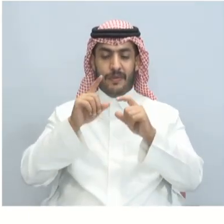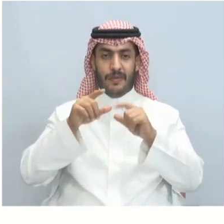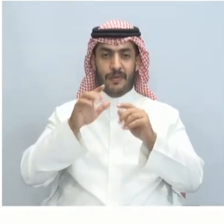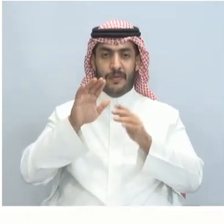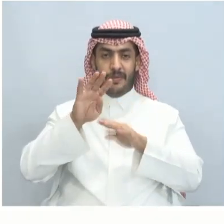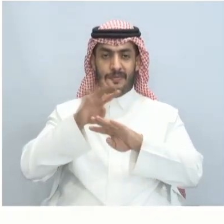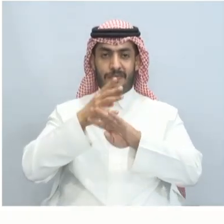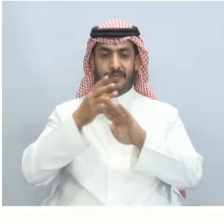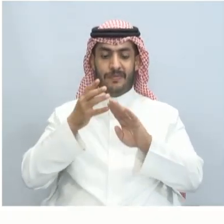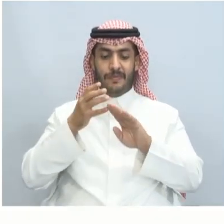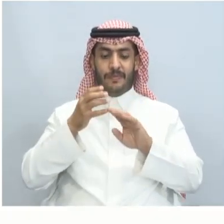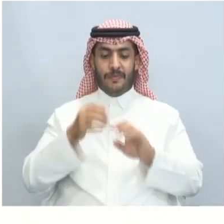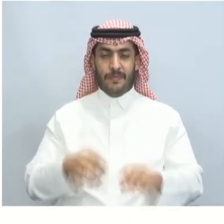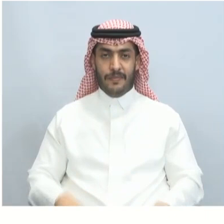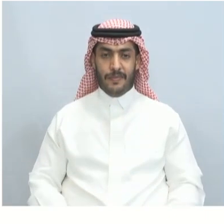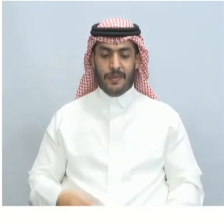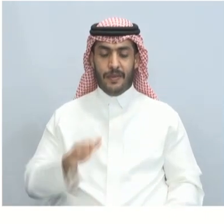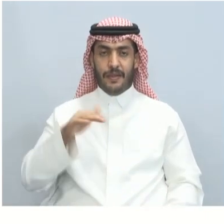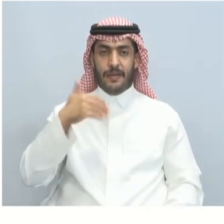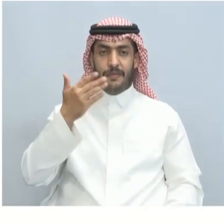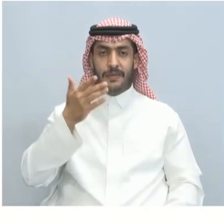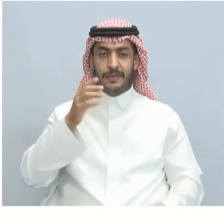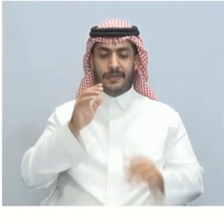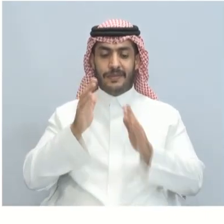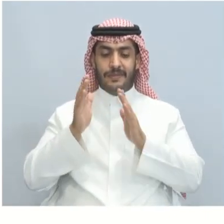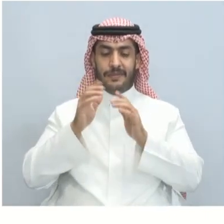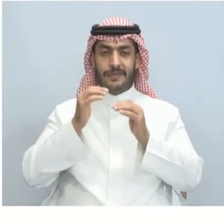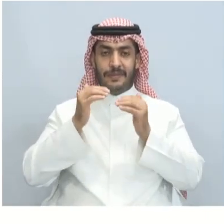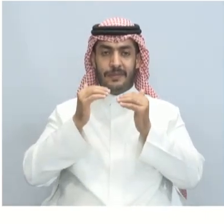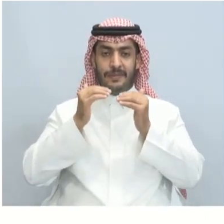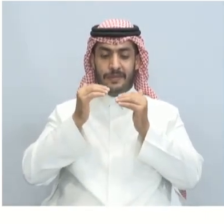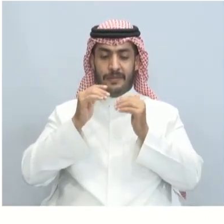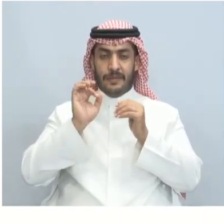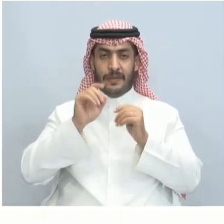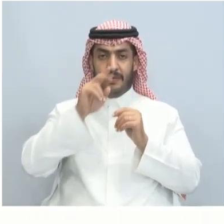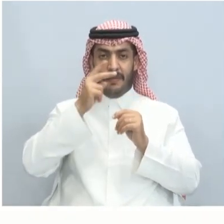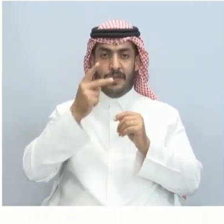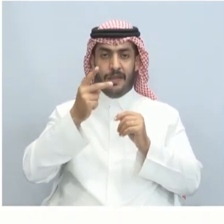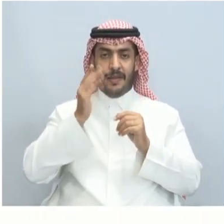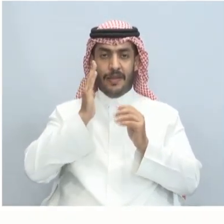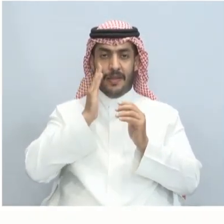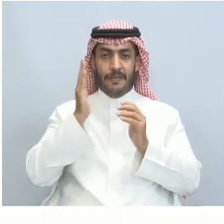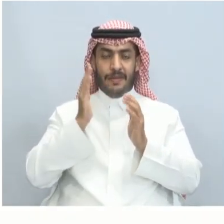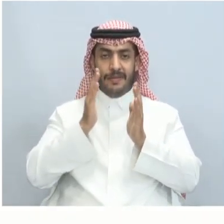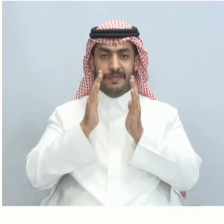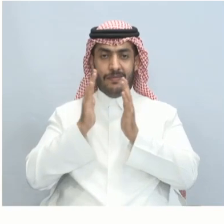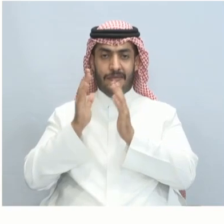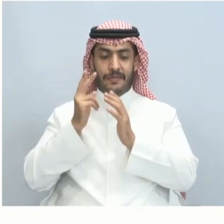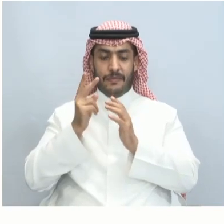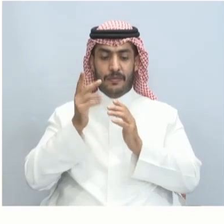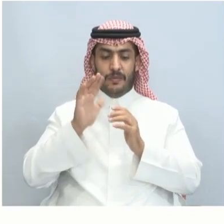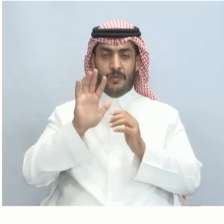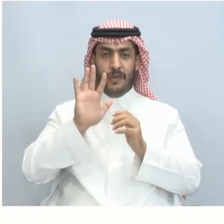ورق بياني ثم نقوم بانسحاب مقداره ماذا وحدتان الى اليمين